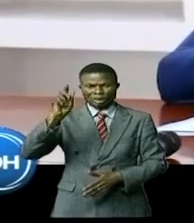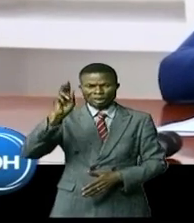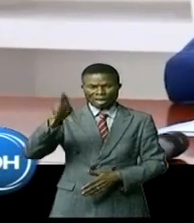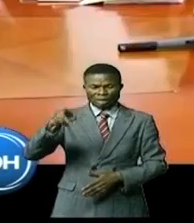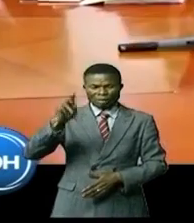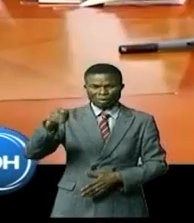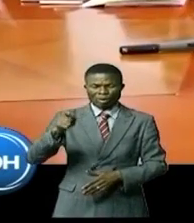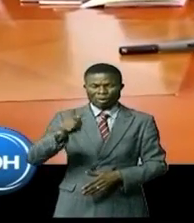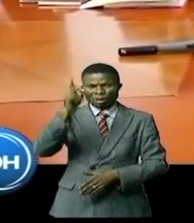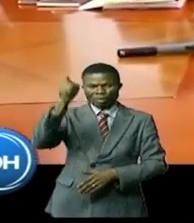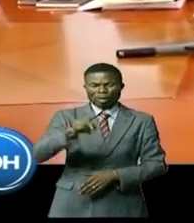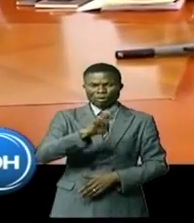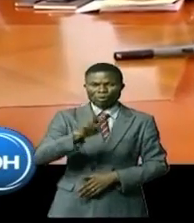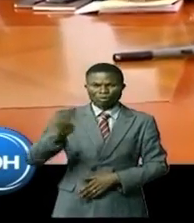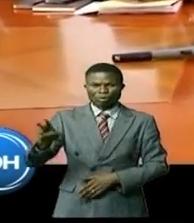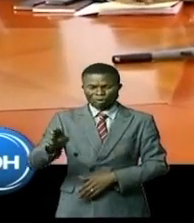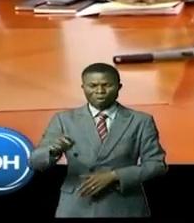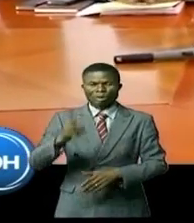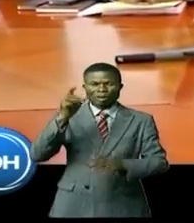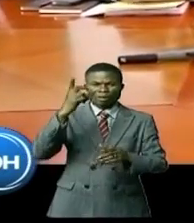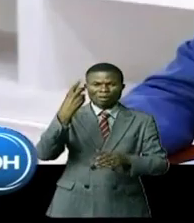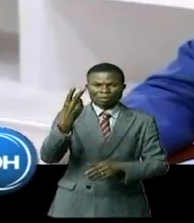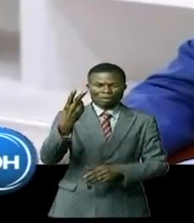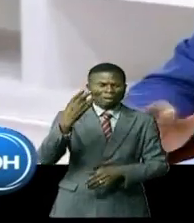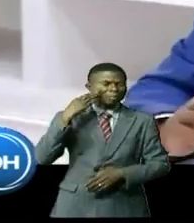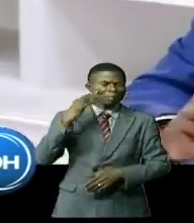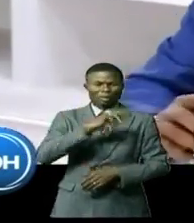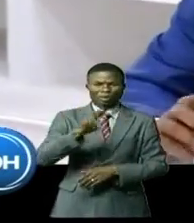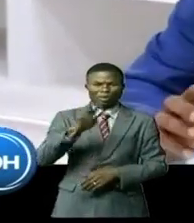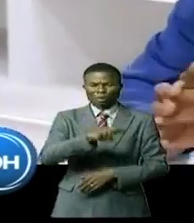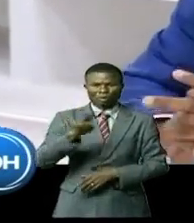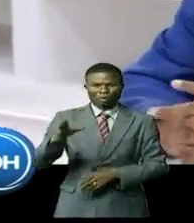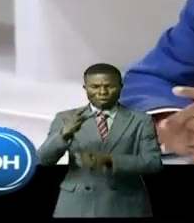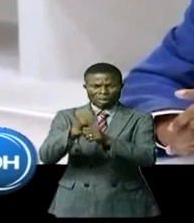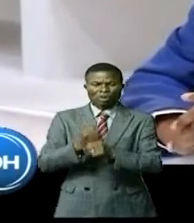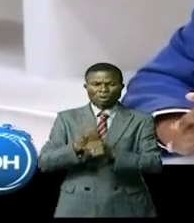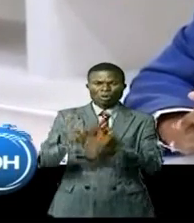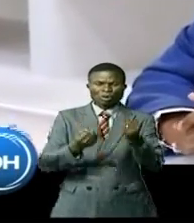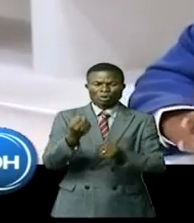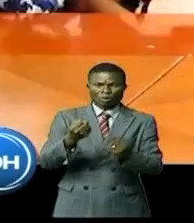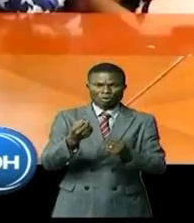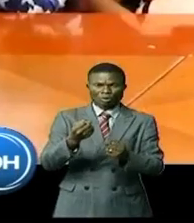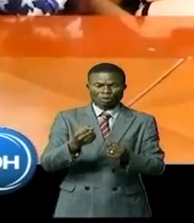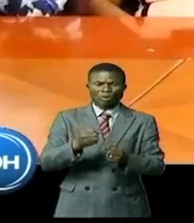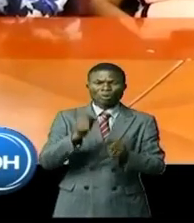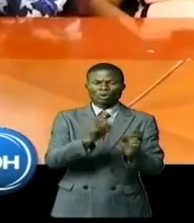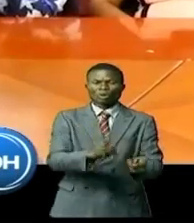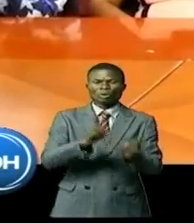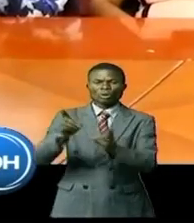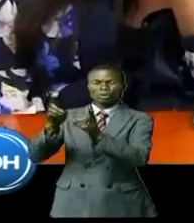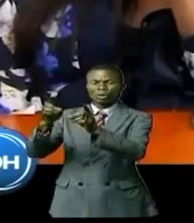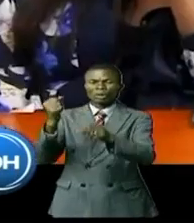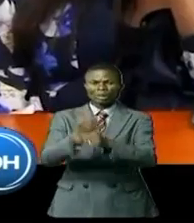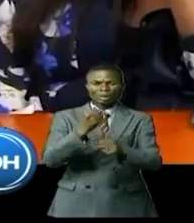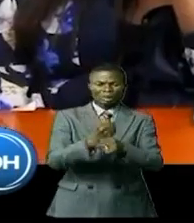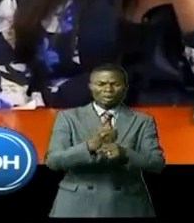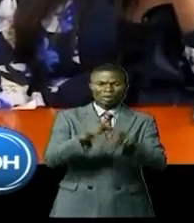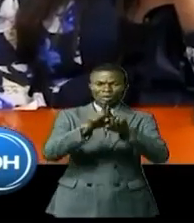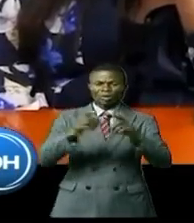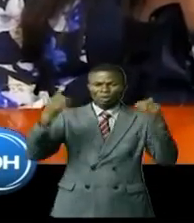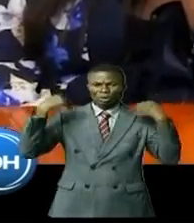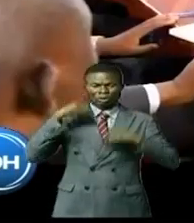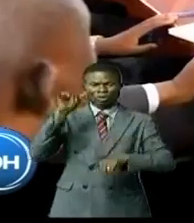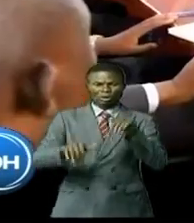001/CI/SG/600/CGMP/2022 du 2 mai 2022 relatif à l'acquisition des véhicules des mobilités des agents et cadres du